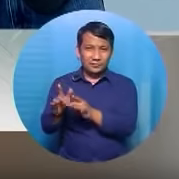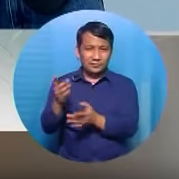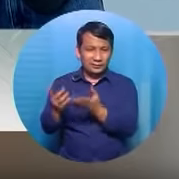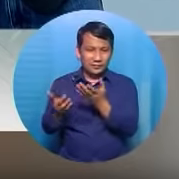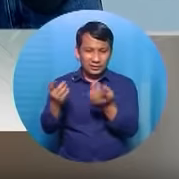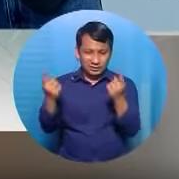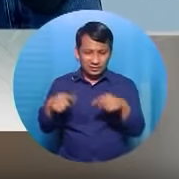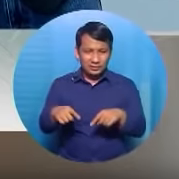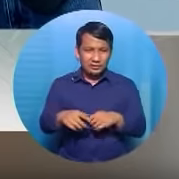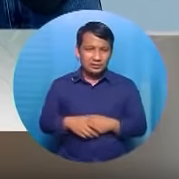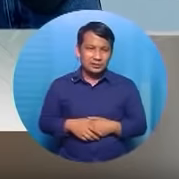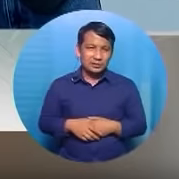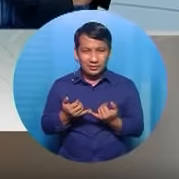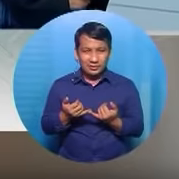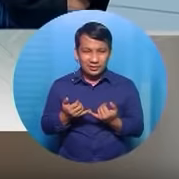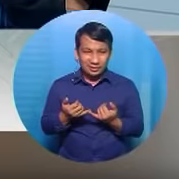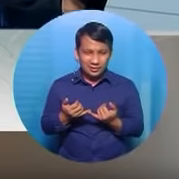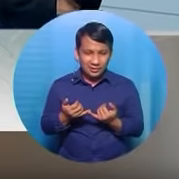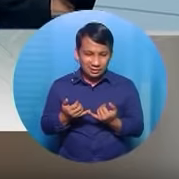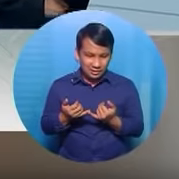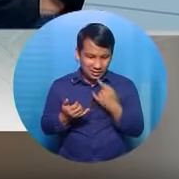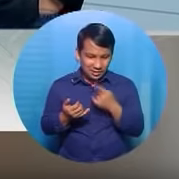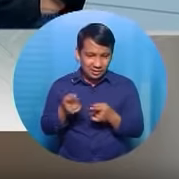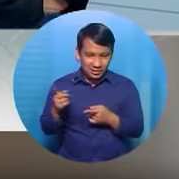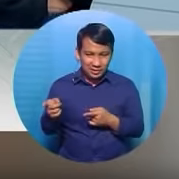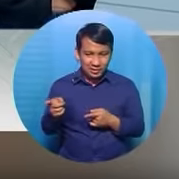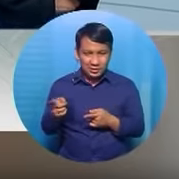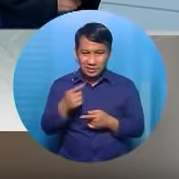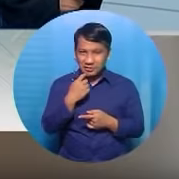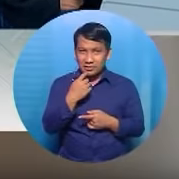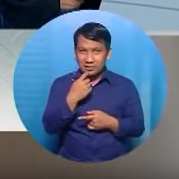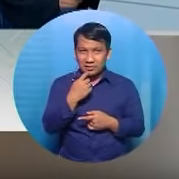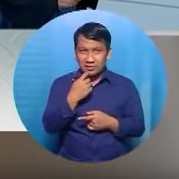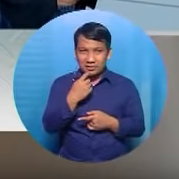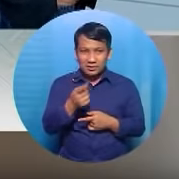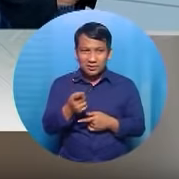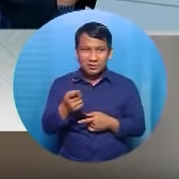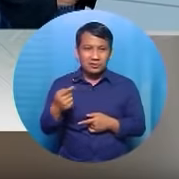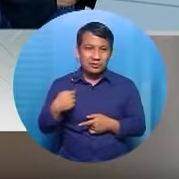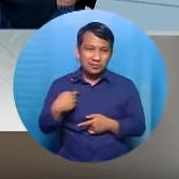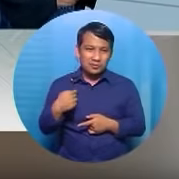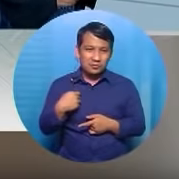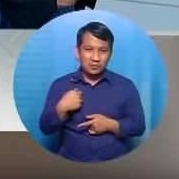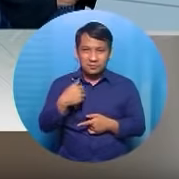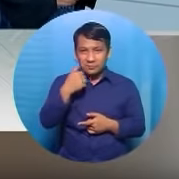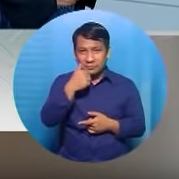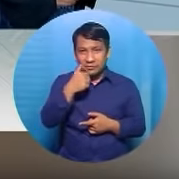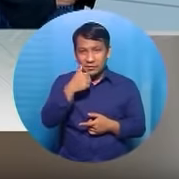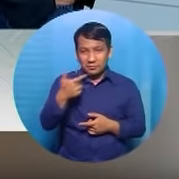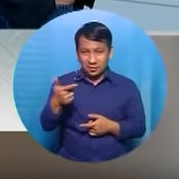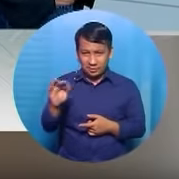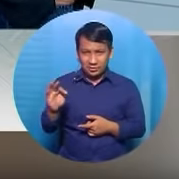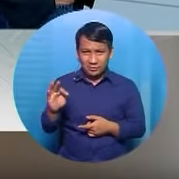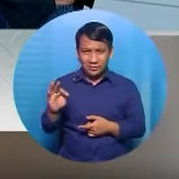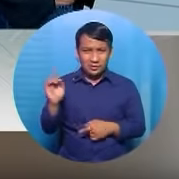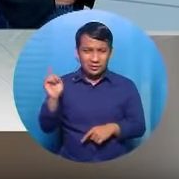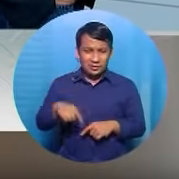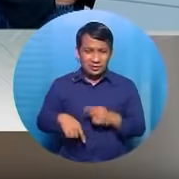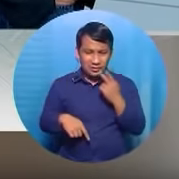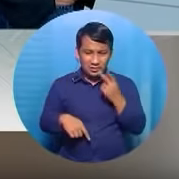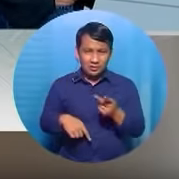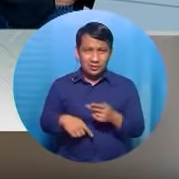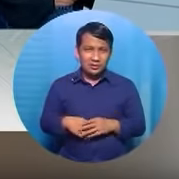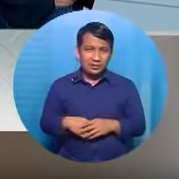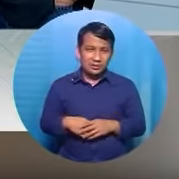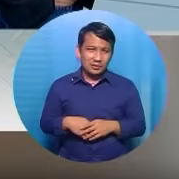nangyari ngayon. Kasi yung sinabi niya na may babae ako, pero hindi ko yan